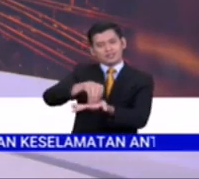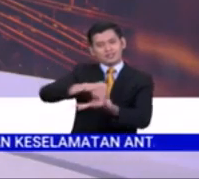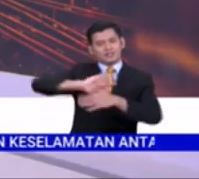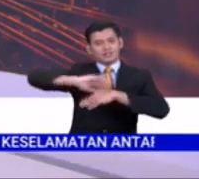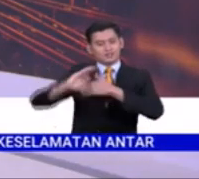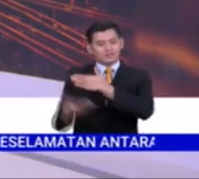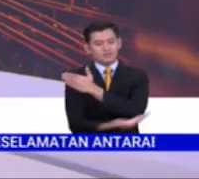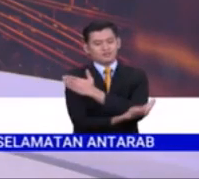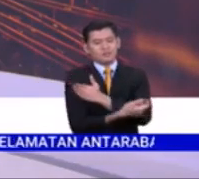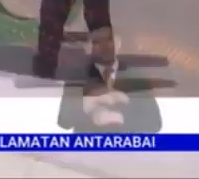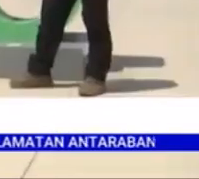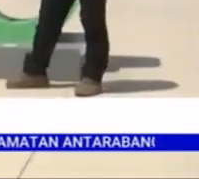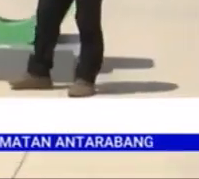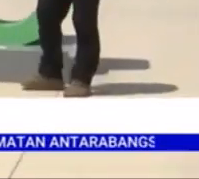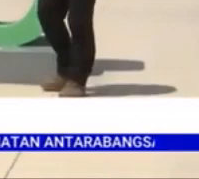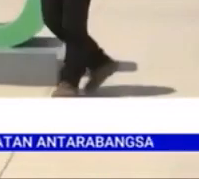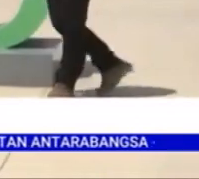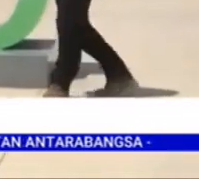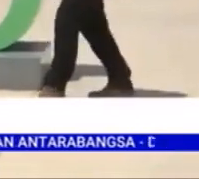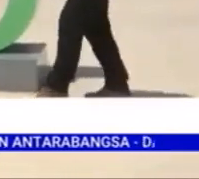UAE.